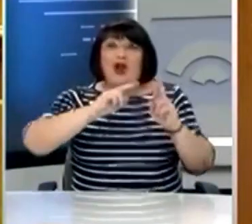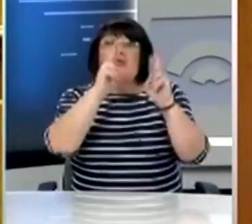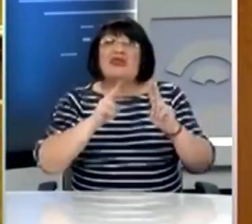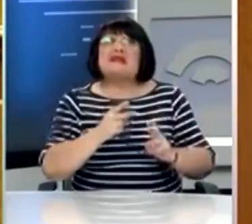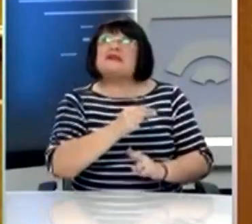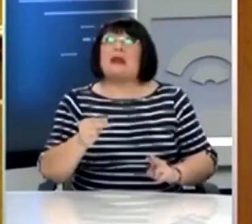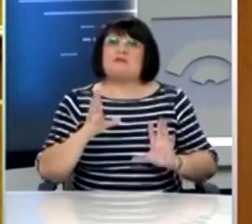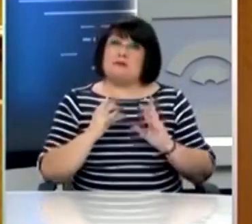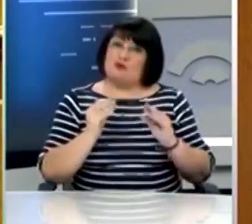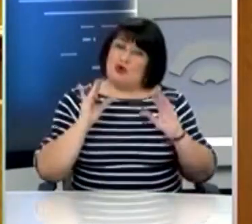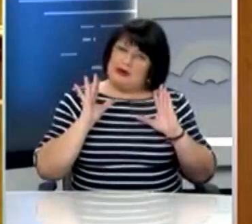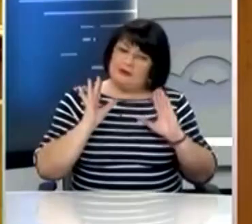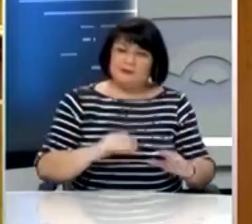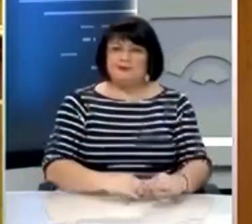ζήτημα.